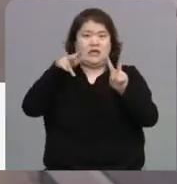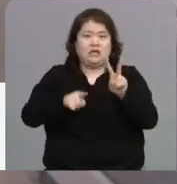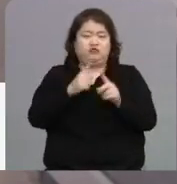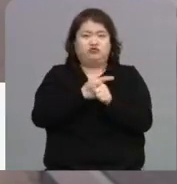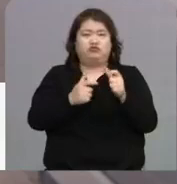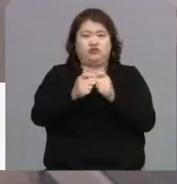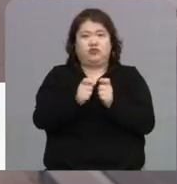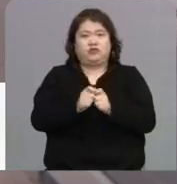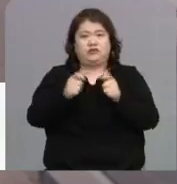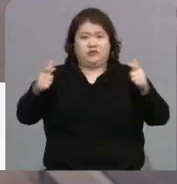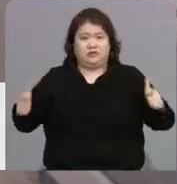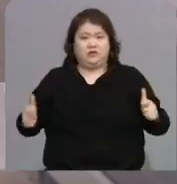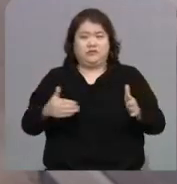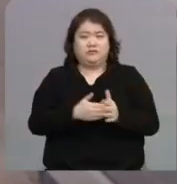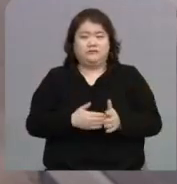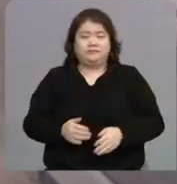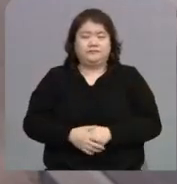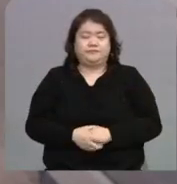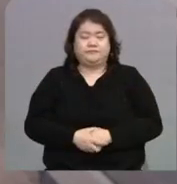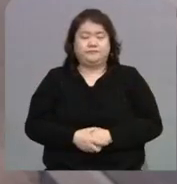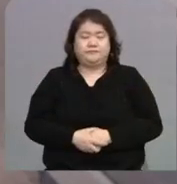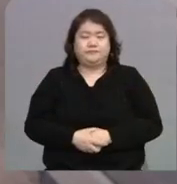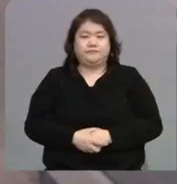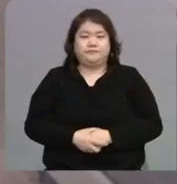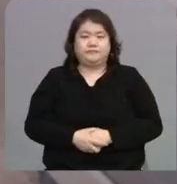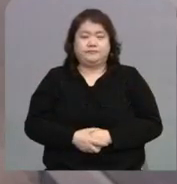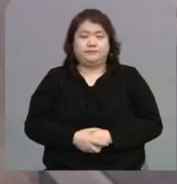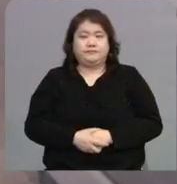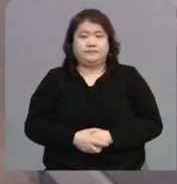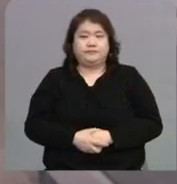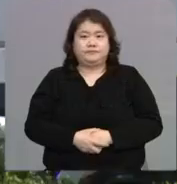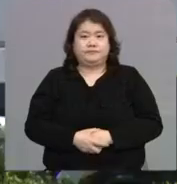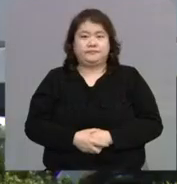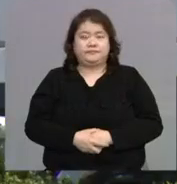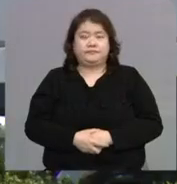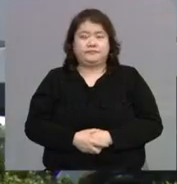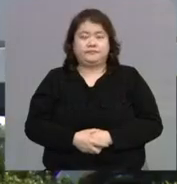더 연장됩니다. 오정현 기자가 보도합니다.